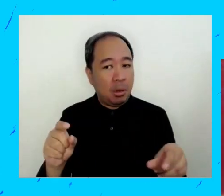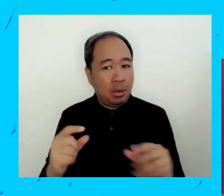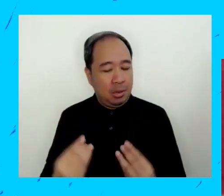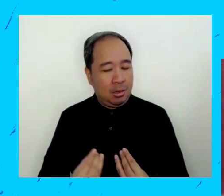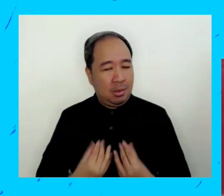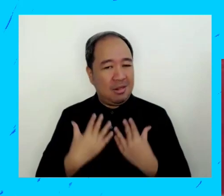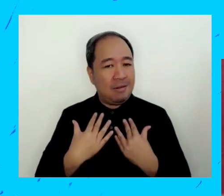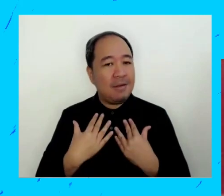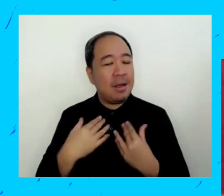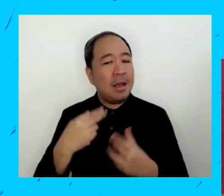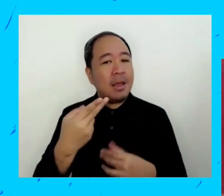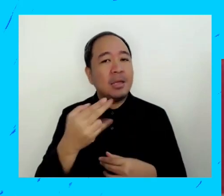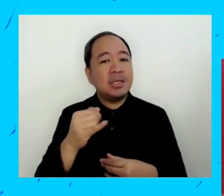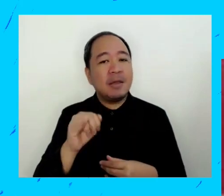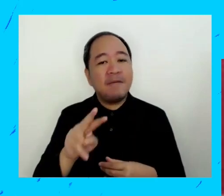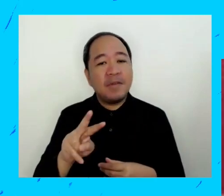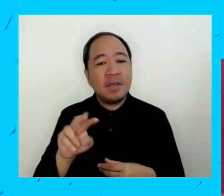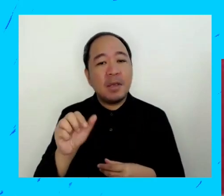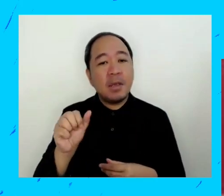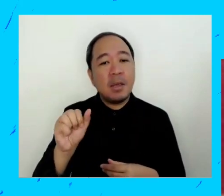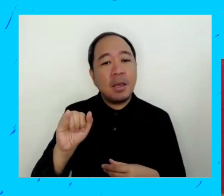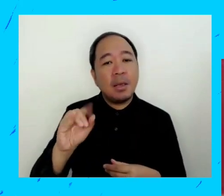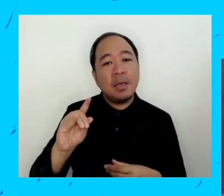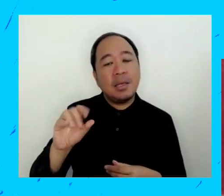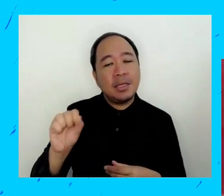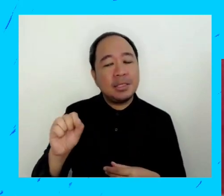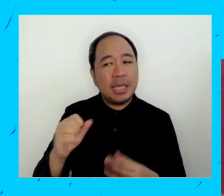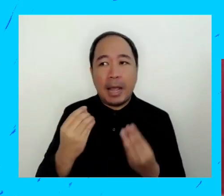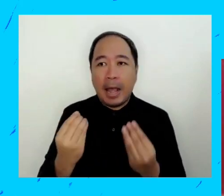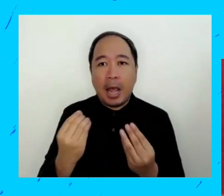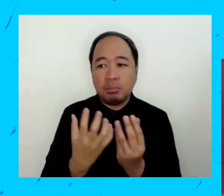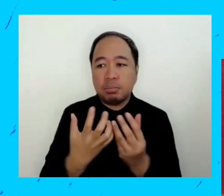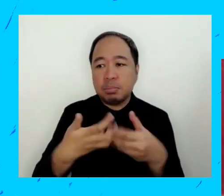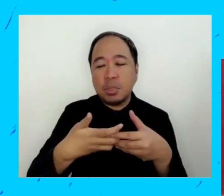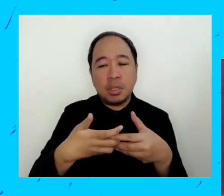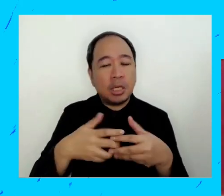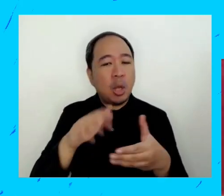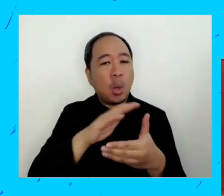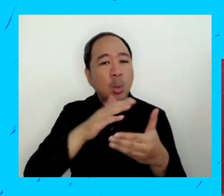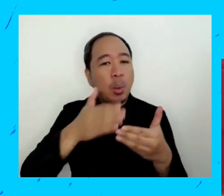Pour les jeunes qui sont dans le système